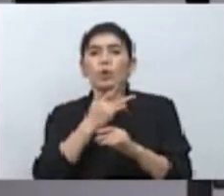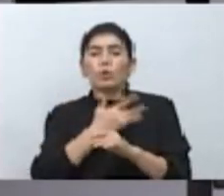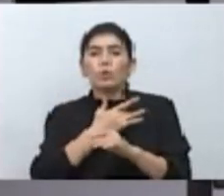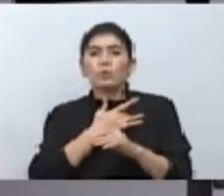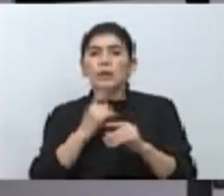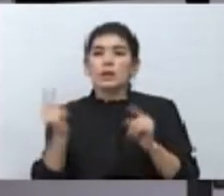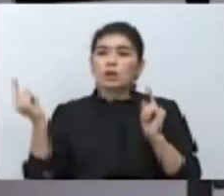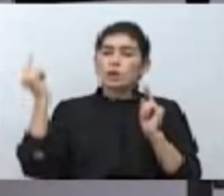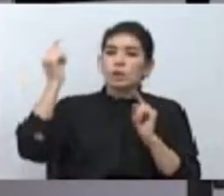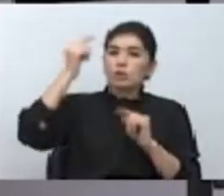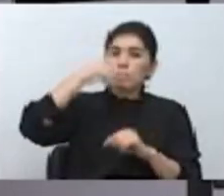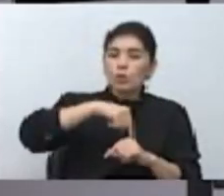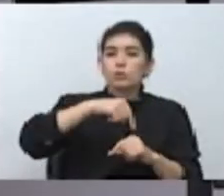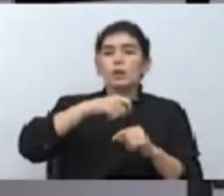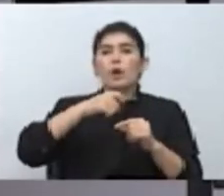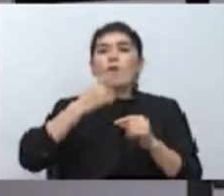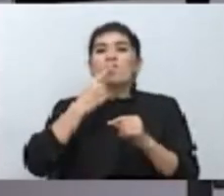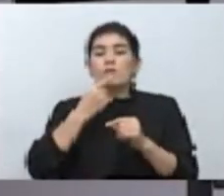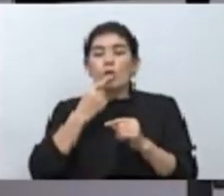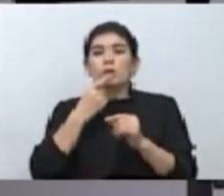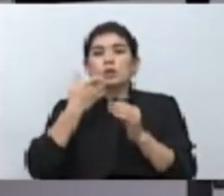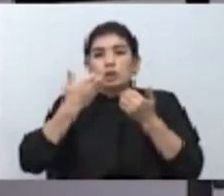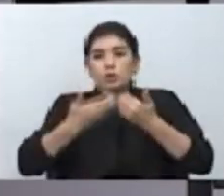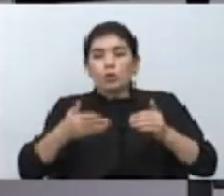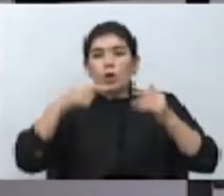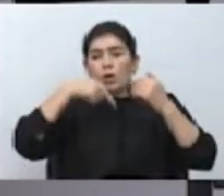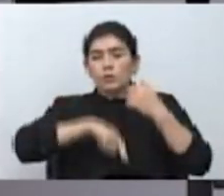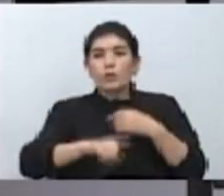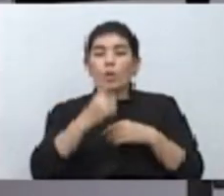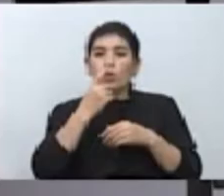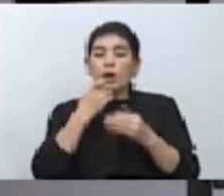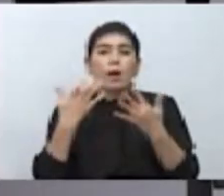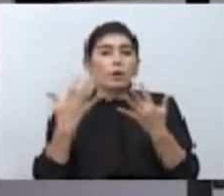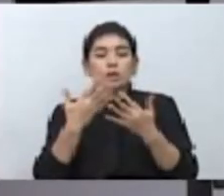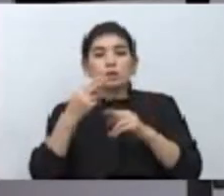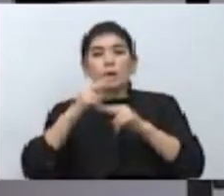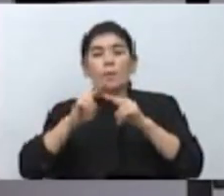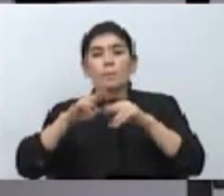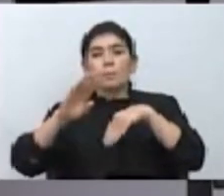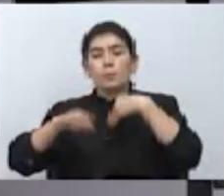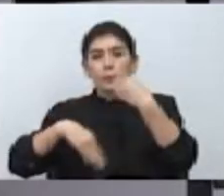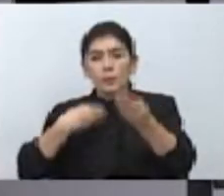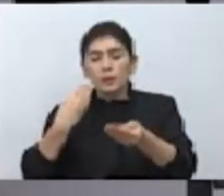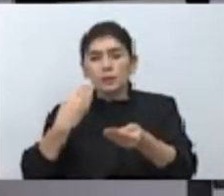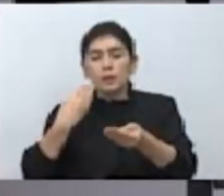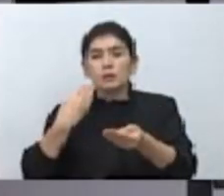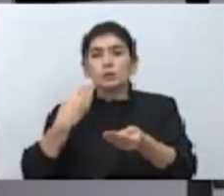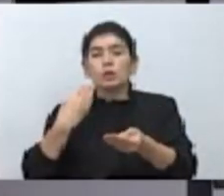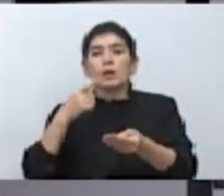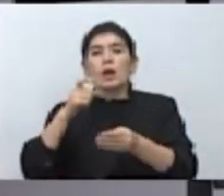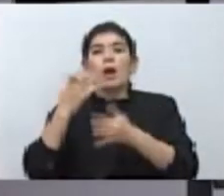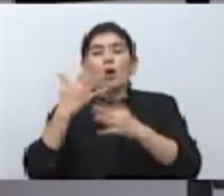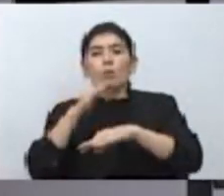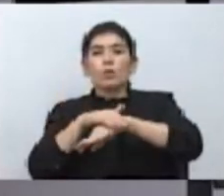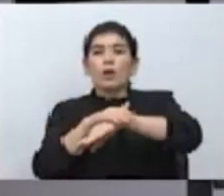yurakka kiruvchi va ulardan chiquvchi qon tomirlar, yurakni qaysi qon tomirlari qon bilan ta'minlaydi. Ularni qanaqa